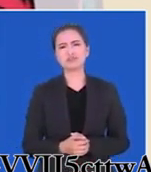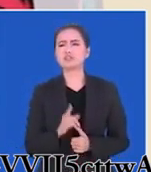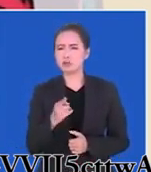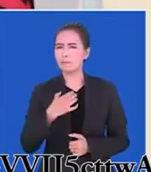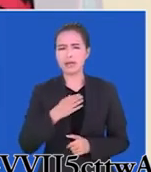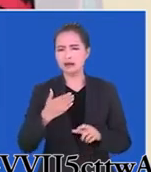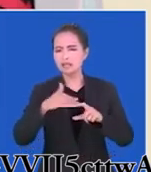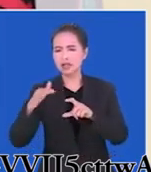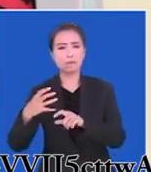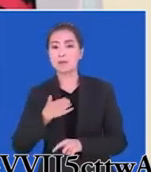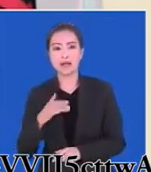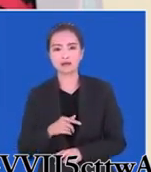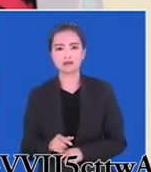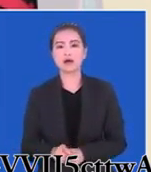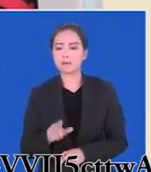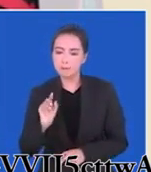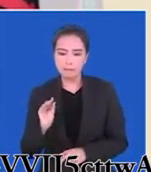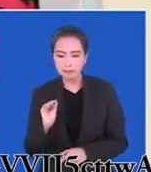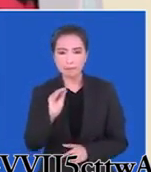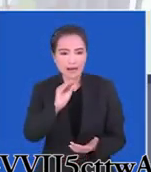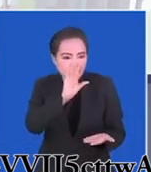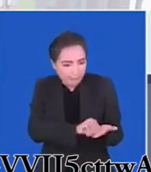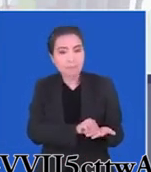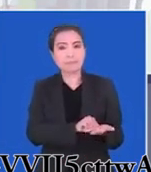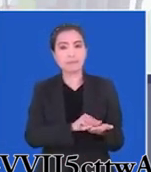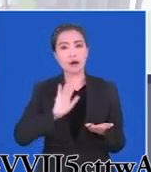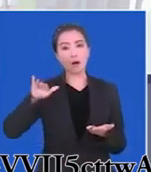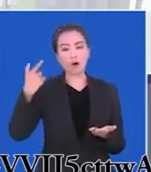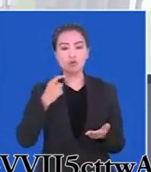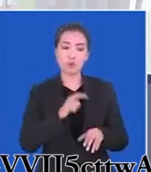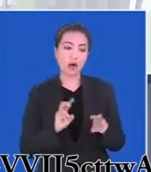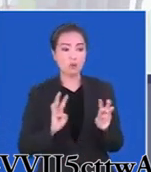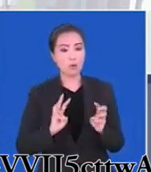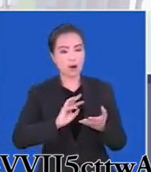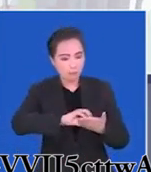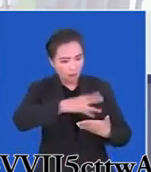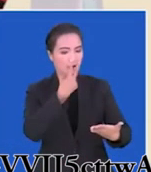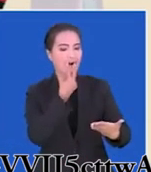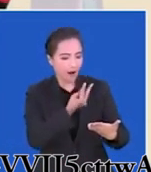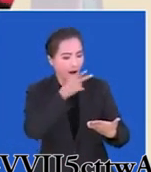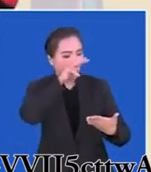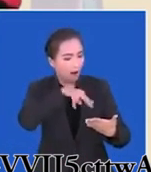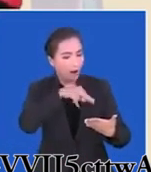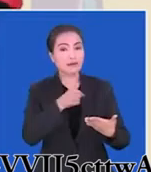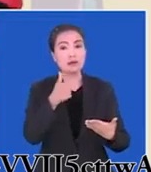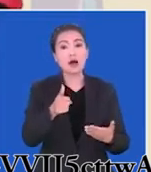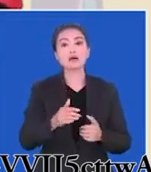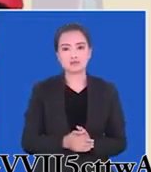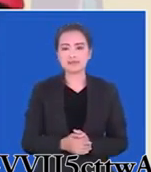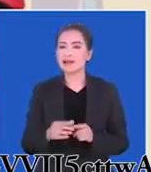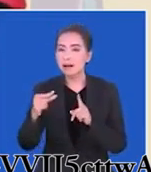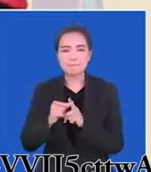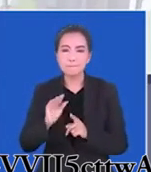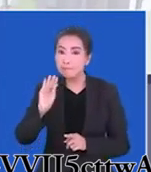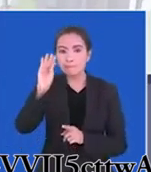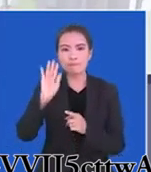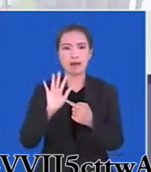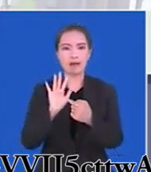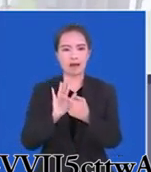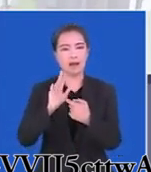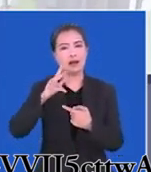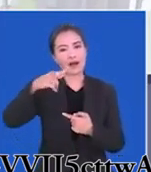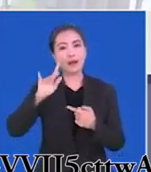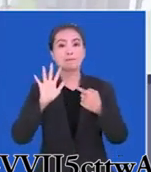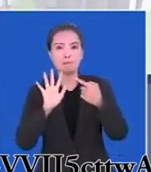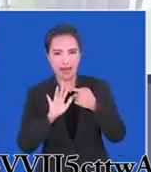จะแชร์ซะทีเดียวเราจะกดบุ๊กมาร์กคือเก็บไว้ก่อนเผื่อเวลาว่างๆเรากลับมาอ่านได้อีกรอบนึงจับง่ายๆเขาเรียกแปะบางทีเรา